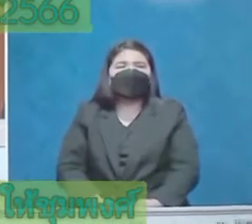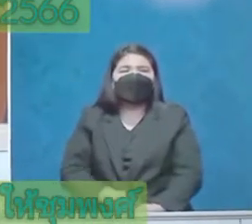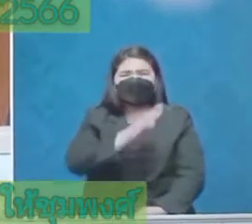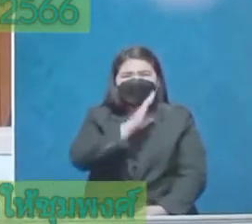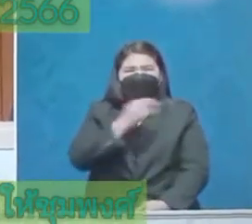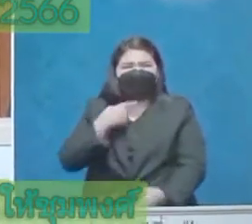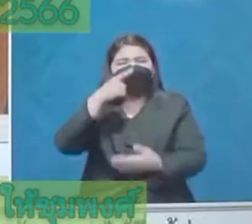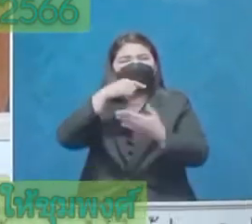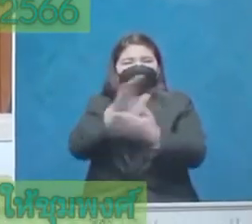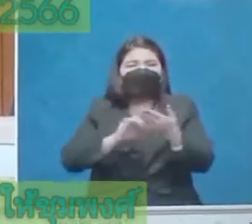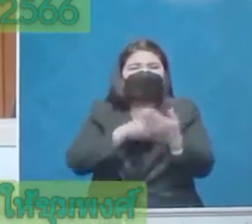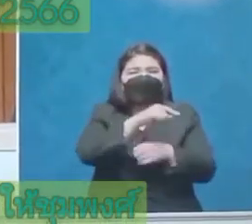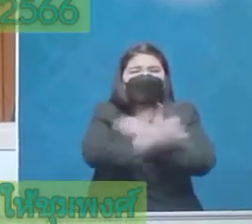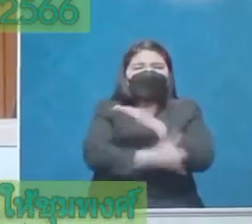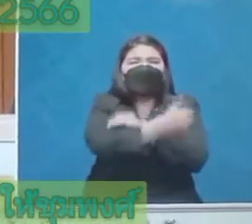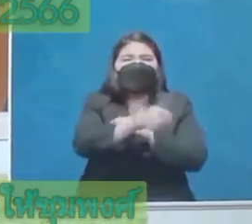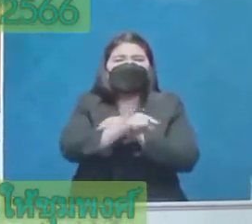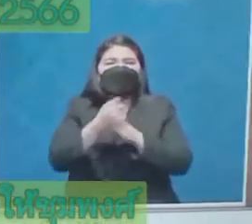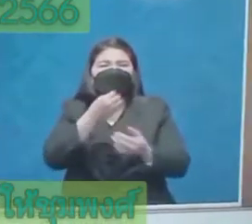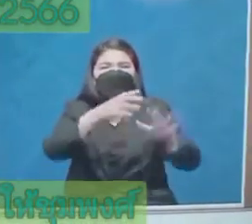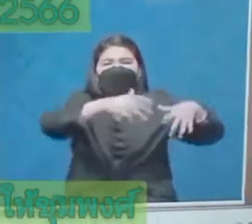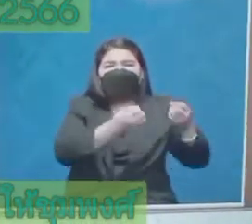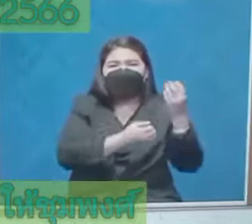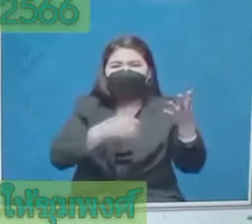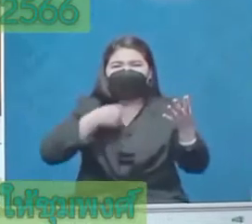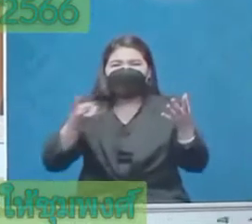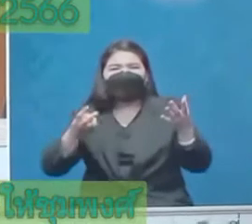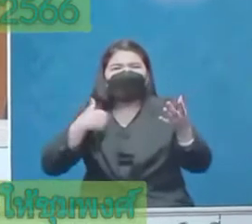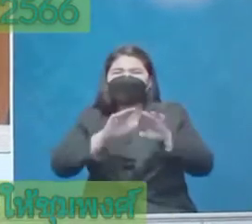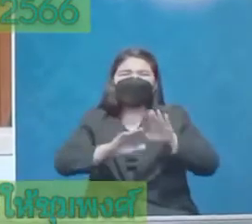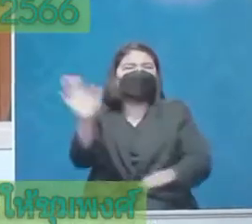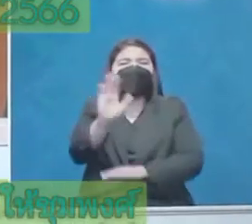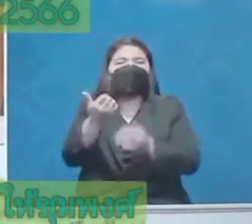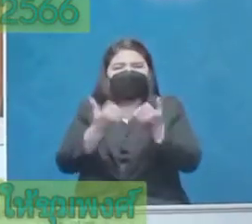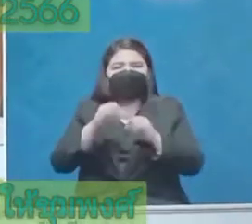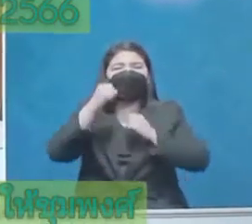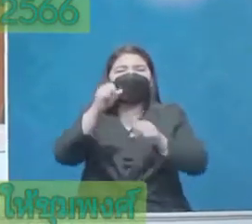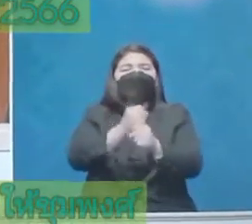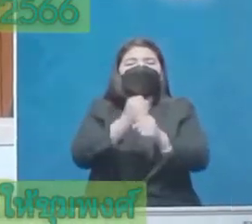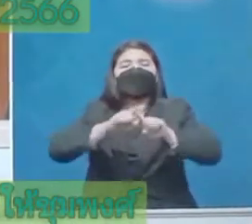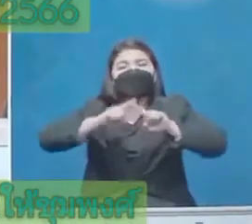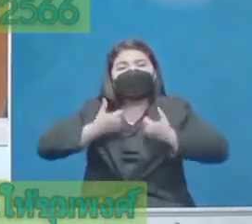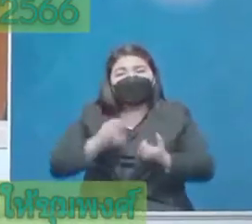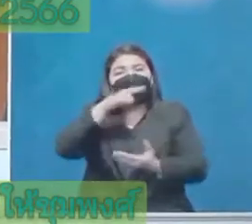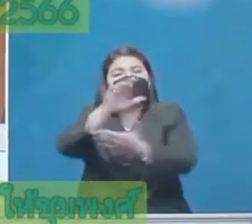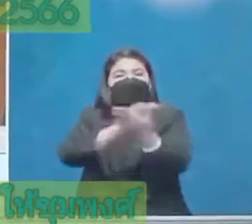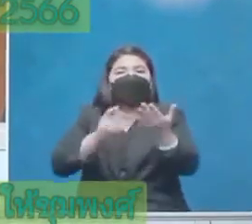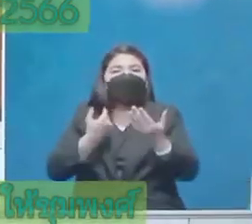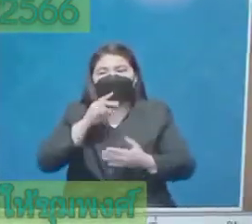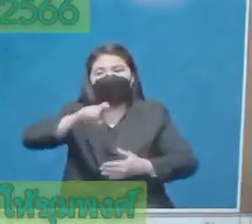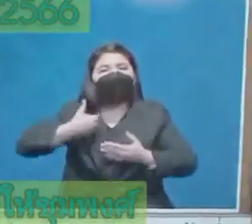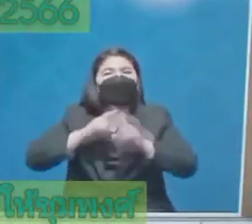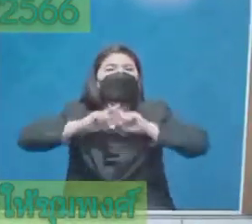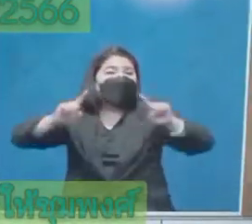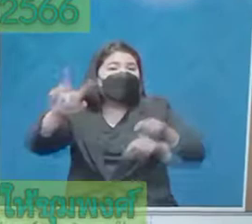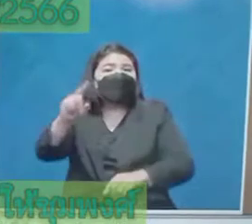อย่าไปเปรียบเทียบประเทศที่เขามีรายได้สูงมากนักเราก็พยายามไปให้ถึงจุดนั้นได้แต่ความแตกต่างบริบทของประเทศไทยมันต่างกันยังไ